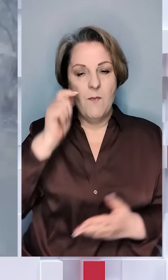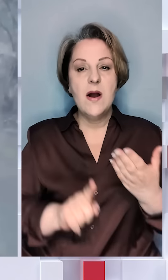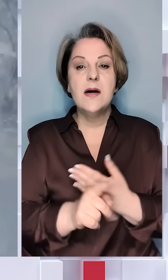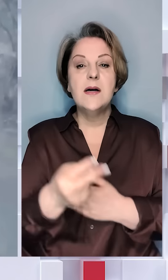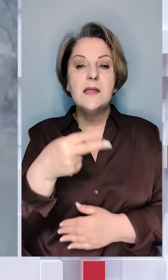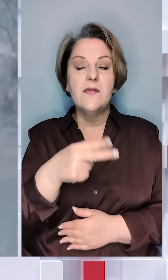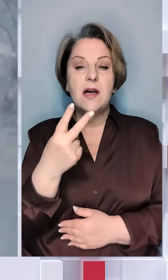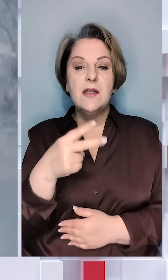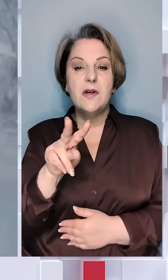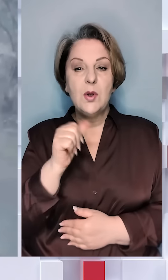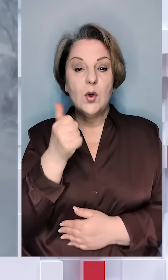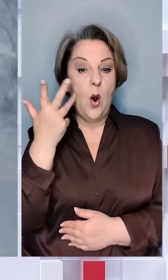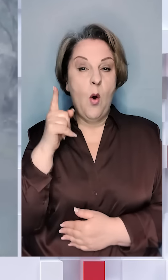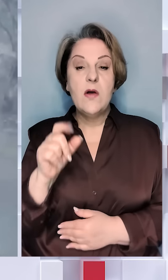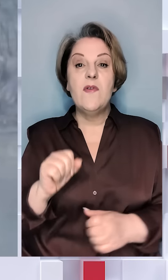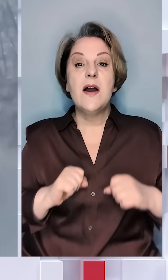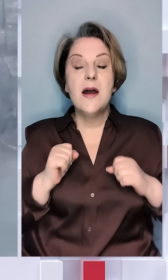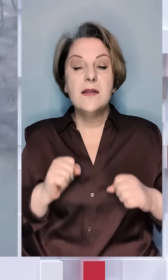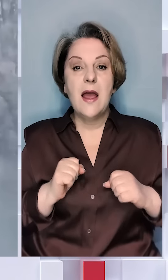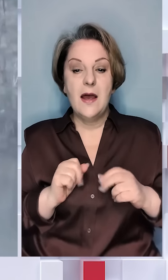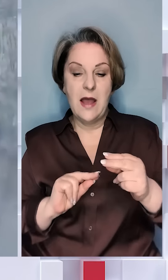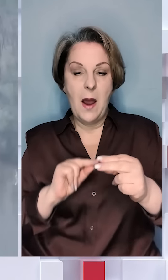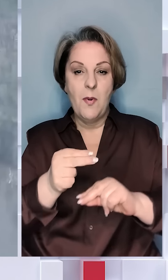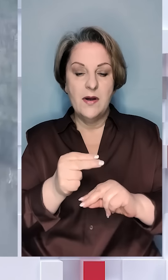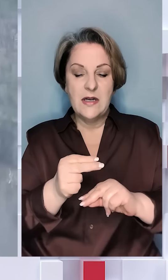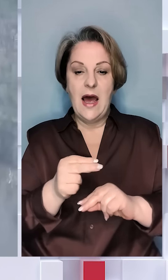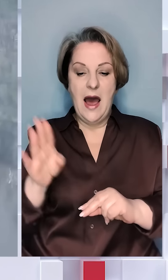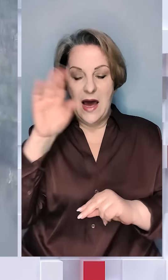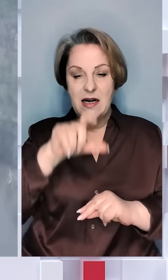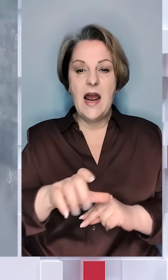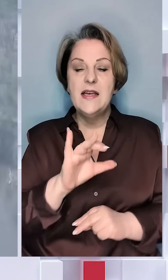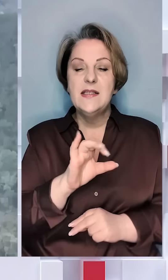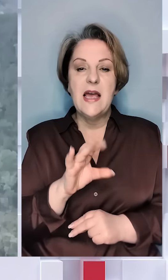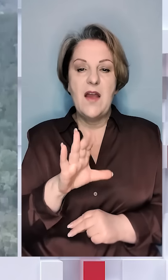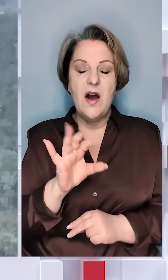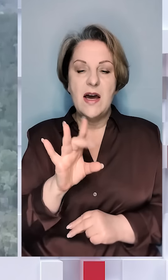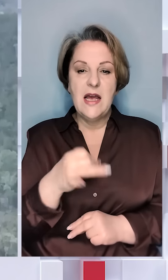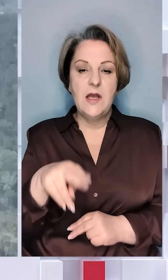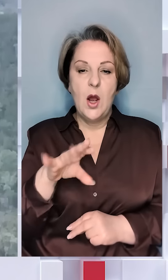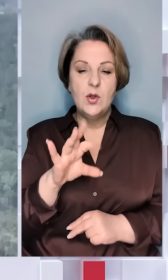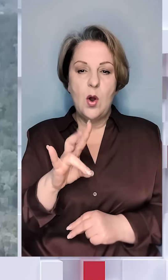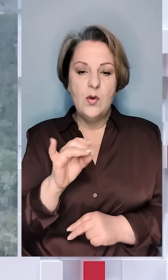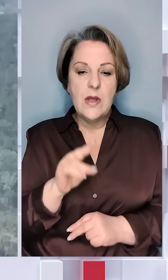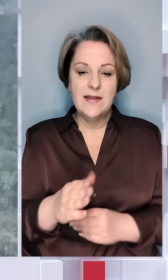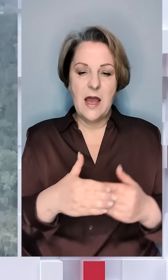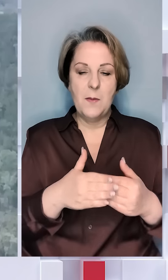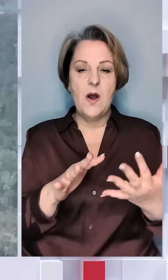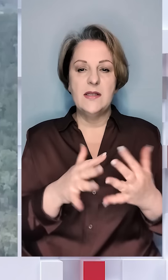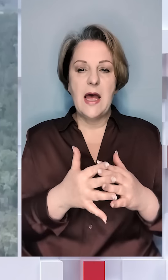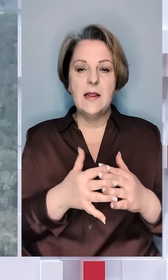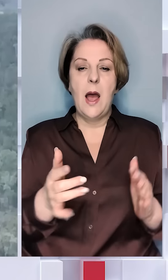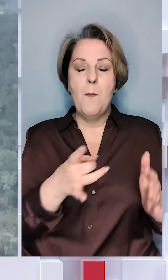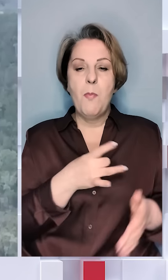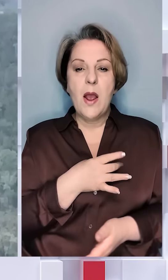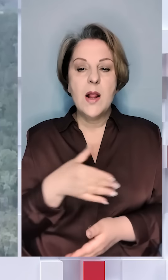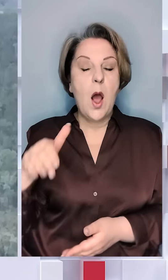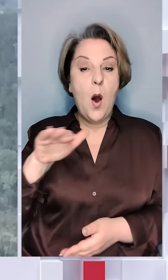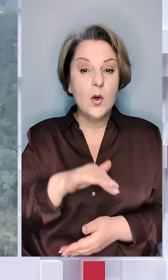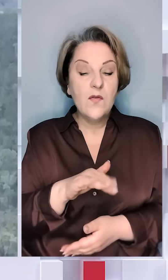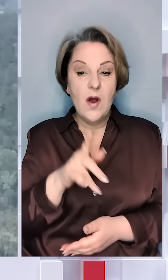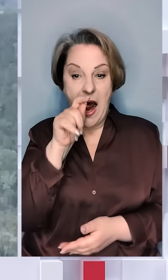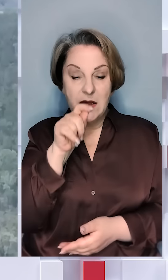із 2022 року, коли вони намагалися перетнути Сіверський Донець поблизу селища Білогорівка на Луганщині.